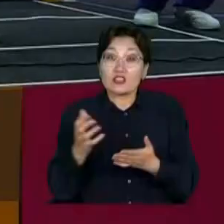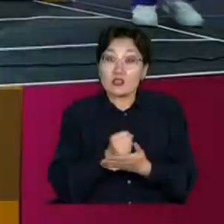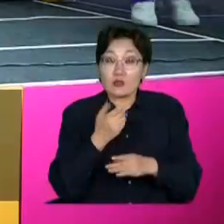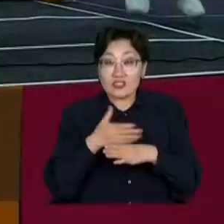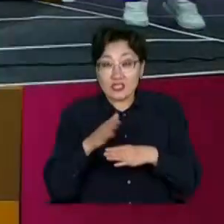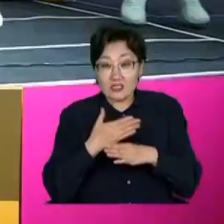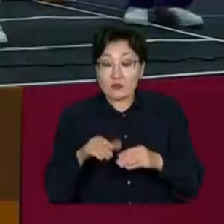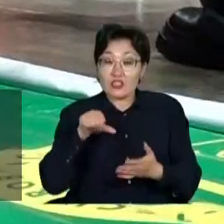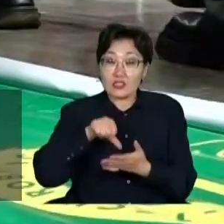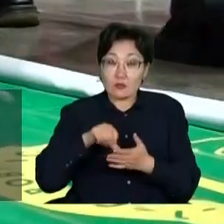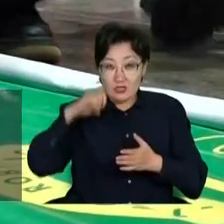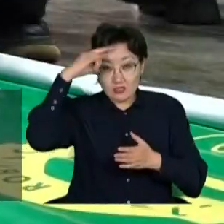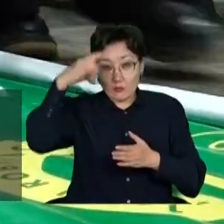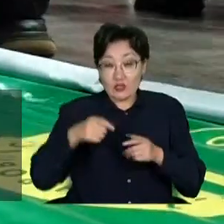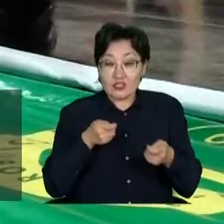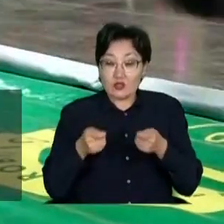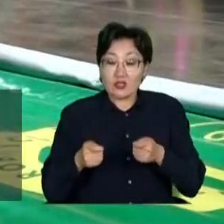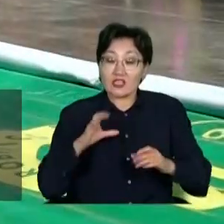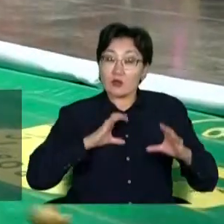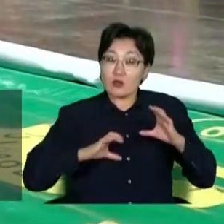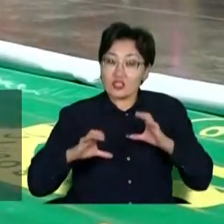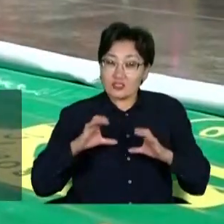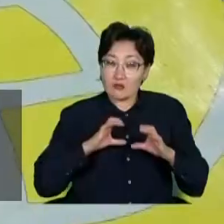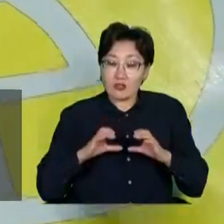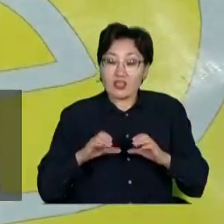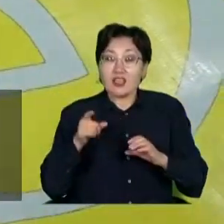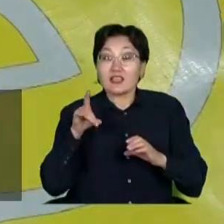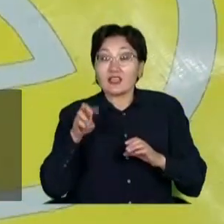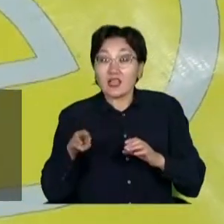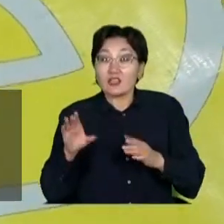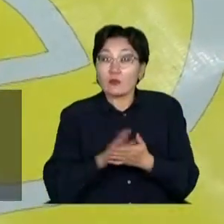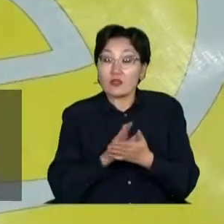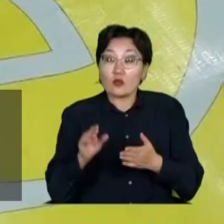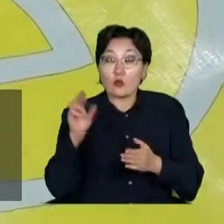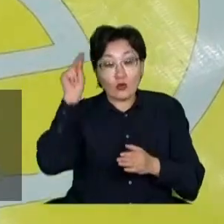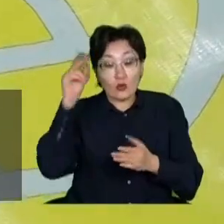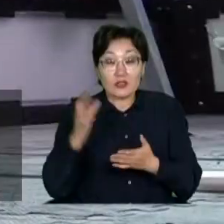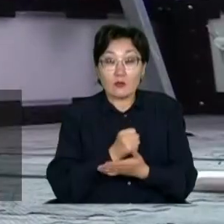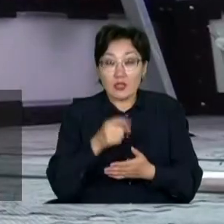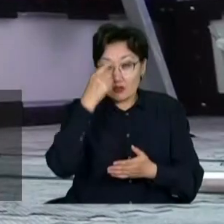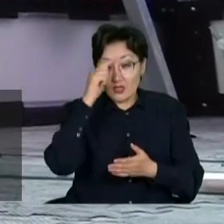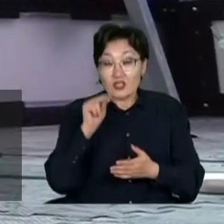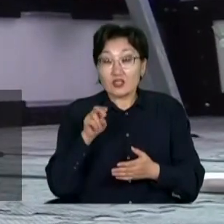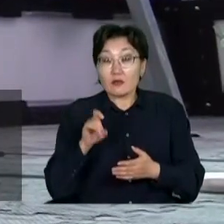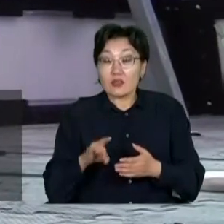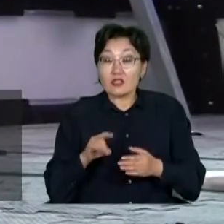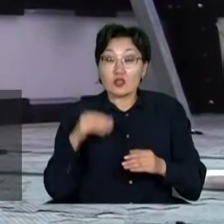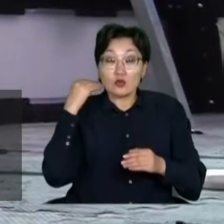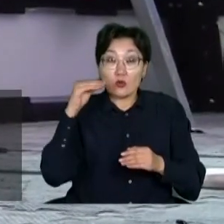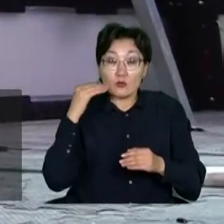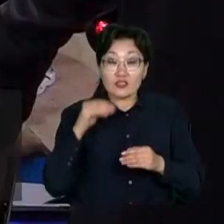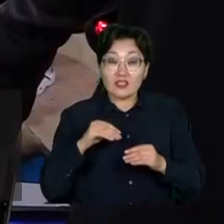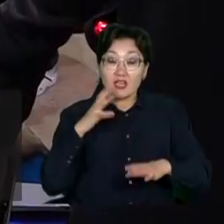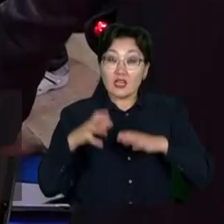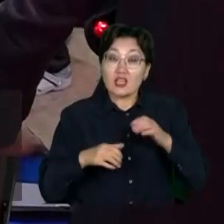бөлек қатысушылар еліміздің жетекші жоғары оқу орындарына гранттар ұтып ала алады. Сондай ақ Үндістан, Кипр, Түркия және Индонезиядағы